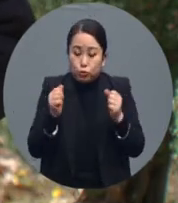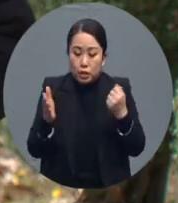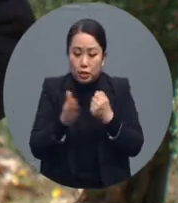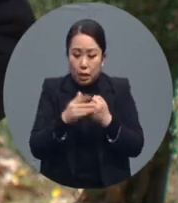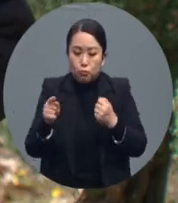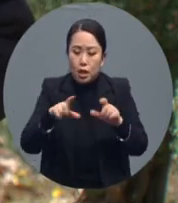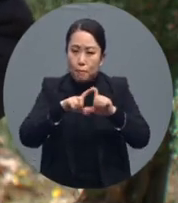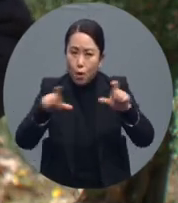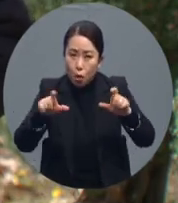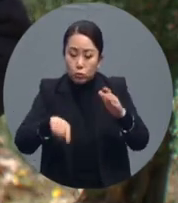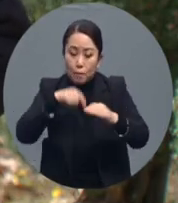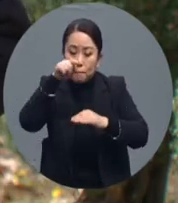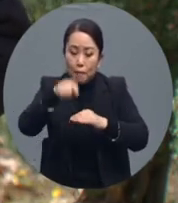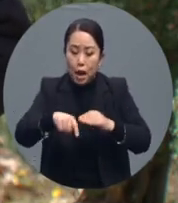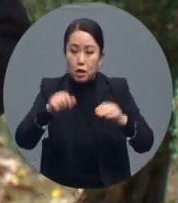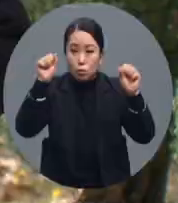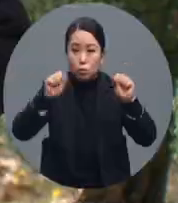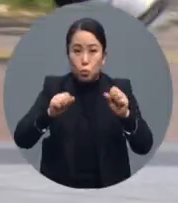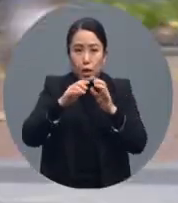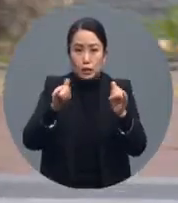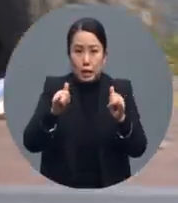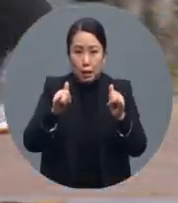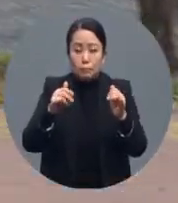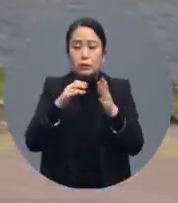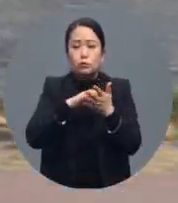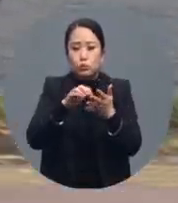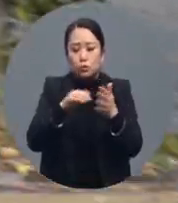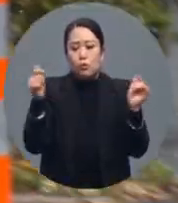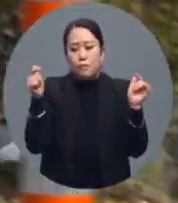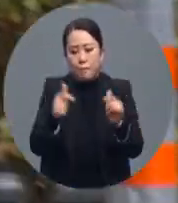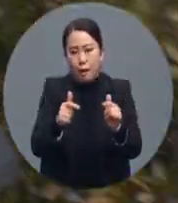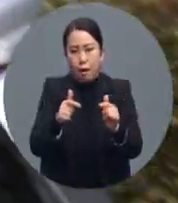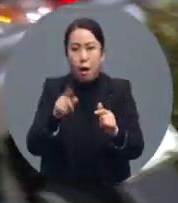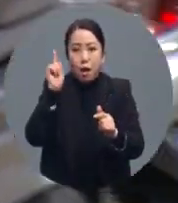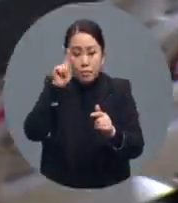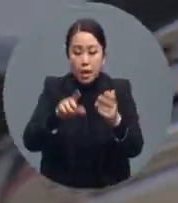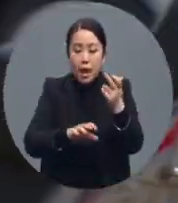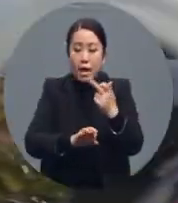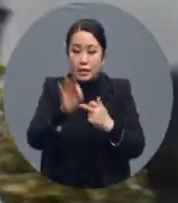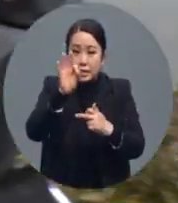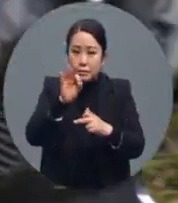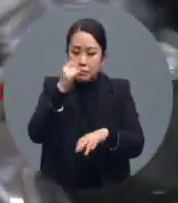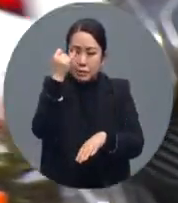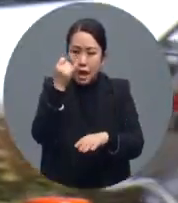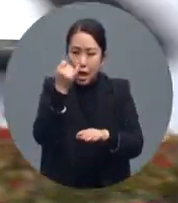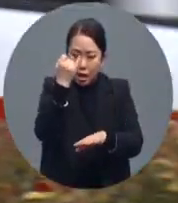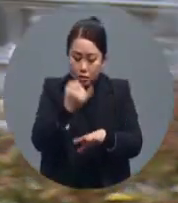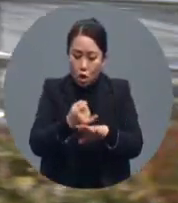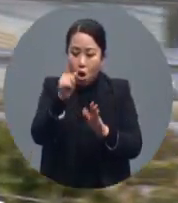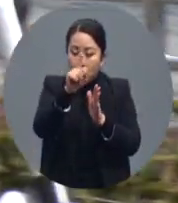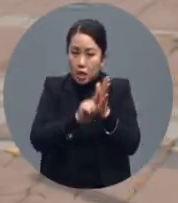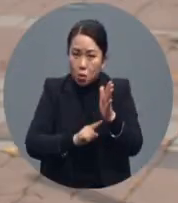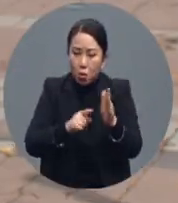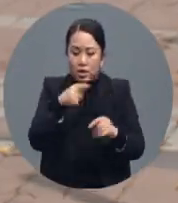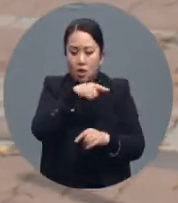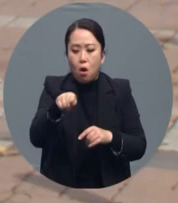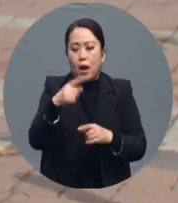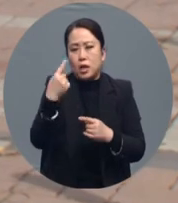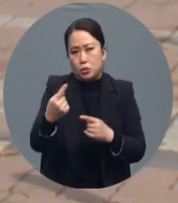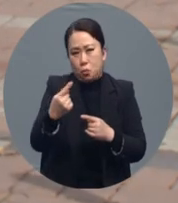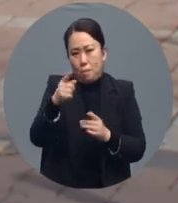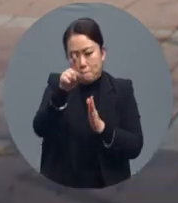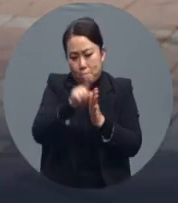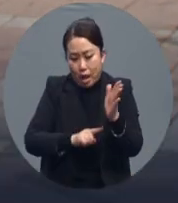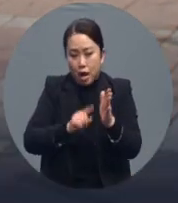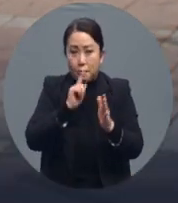시민들의 발걸음도 크게 줄어들었습니다. 내일 아침 최저 기온은 영하 1도 안팎까지 떨어질 것으로 예보됐습니다. 내일